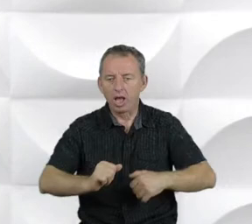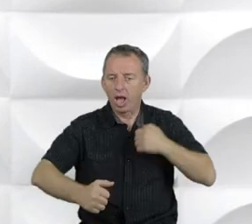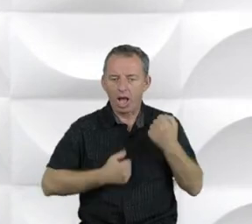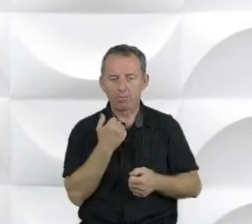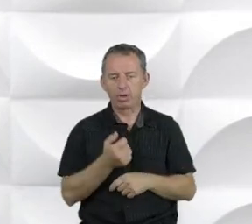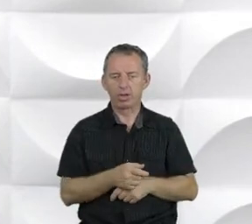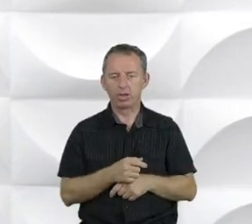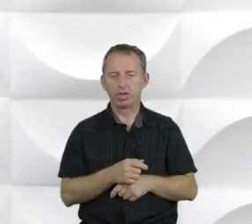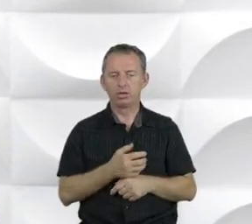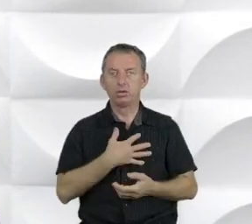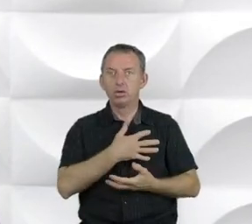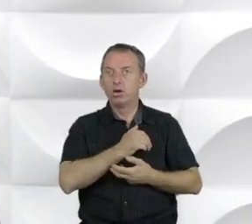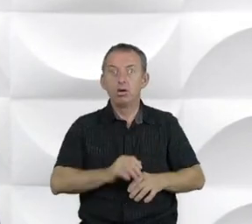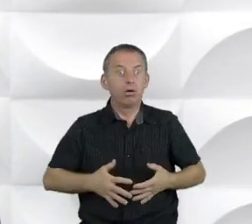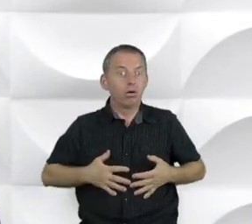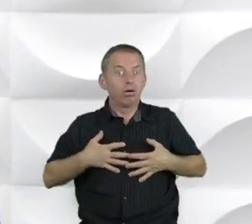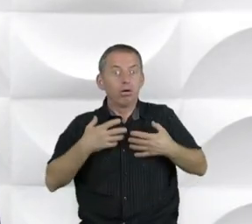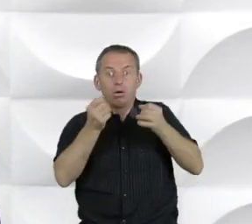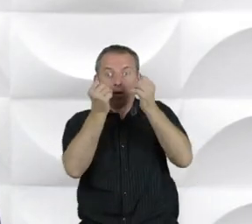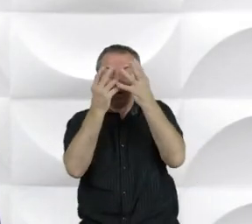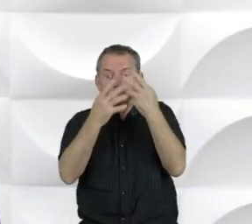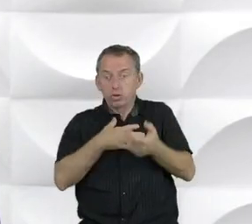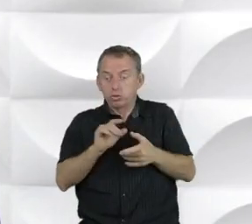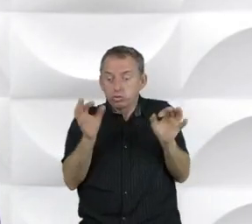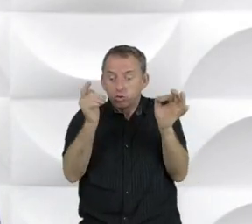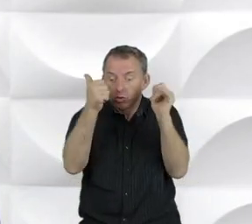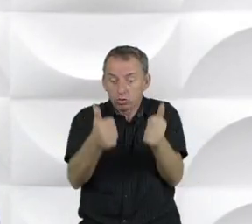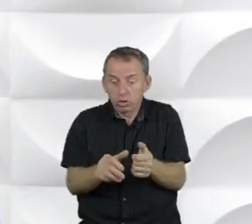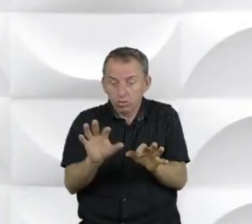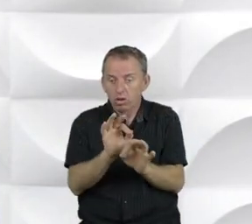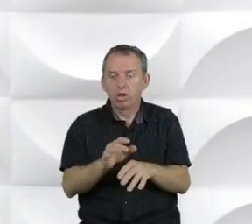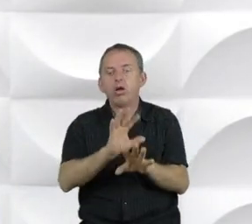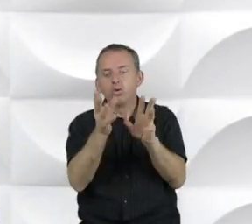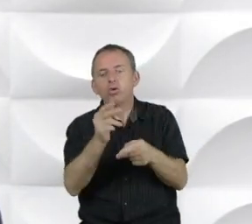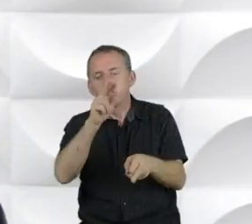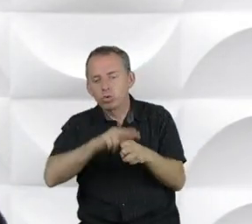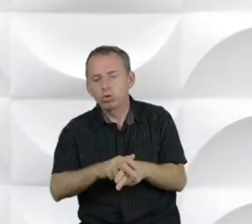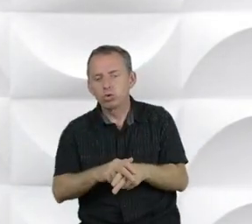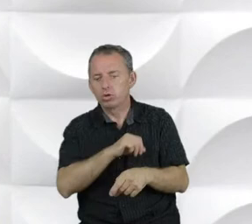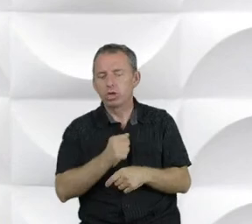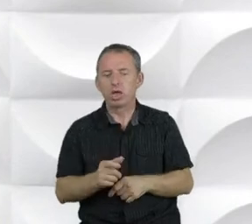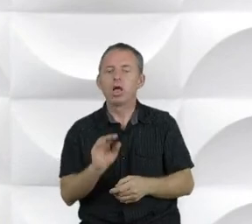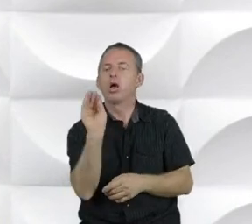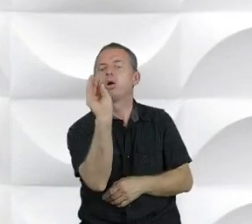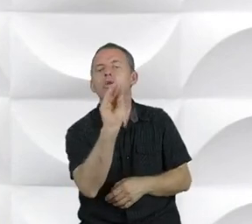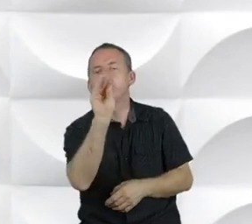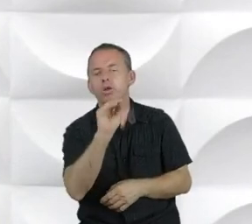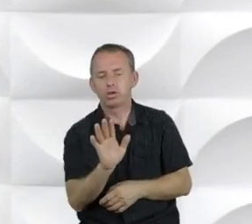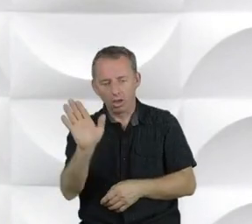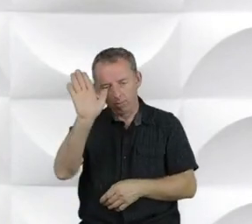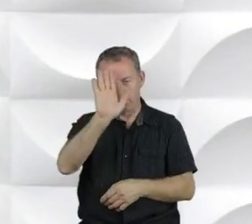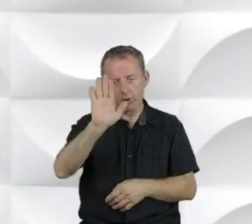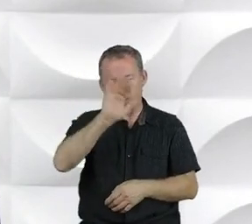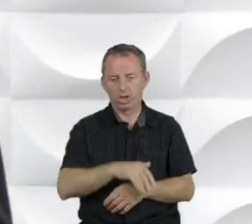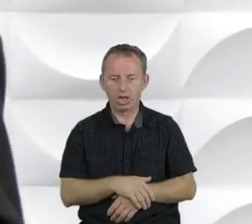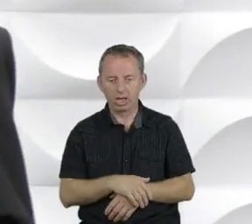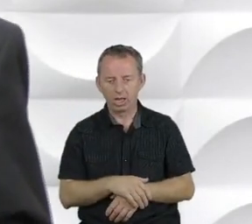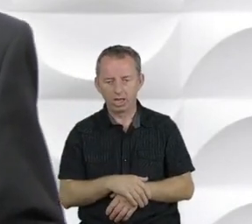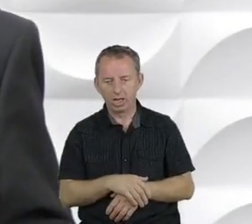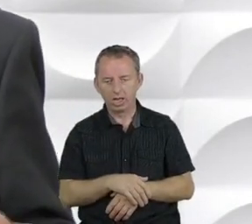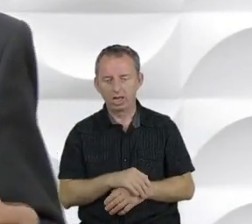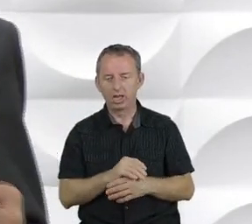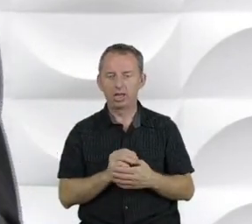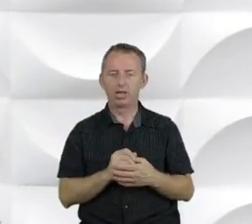nas przerazić. To nie mówi po to, aby ci, którzy się jeszcze Boga